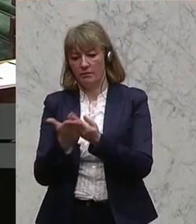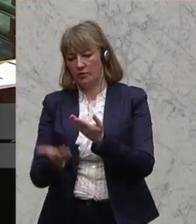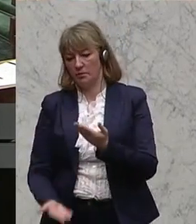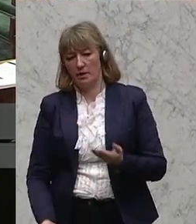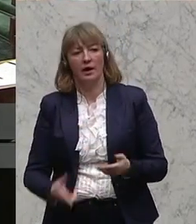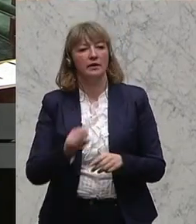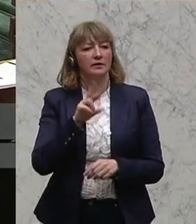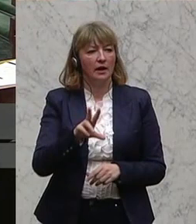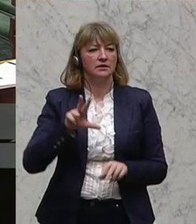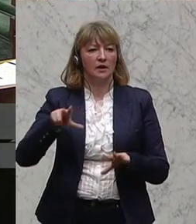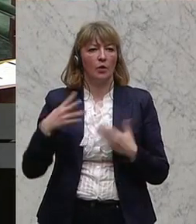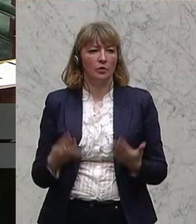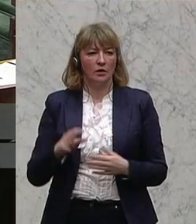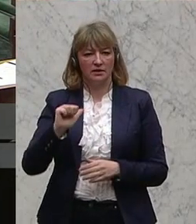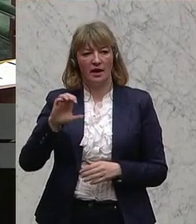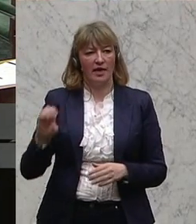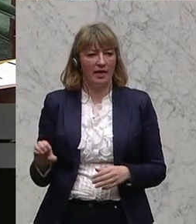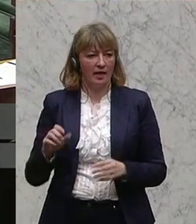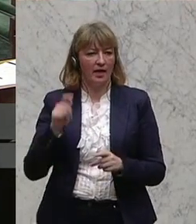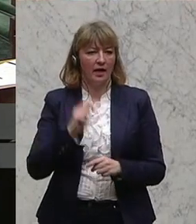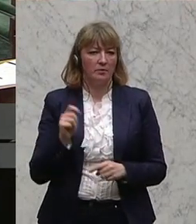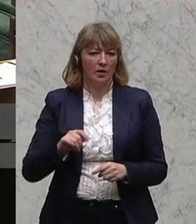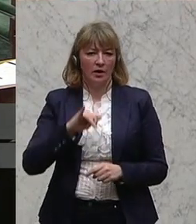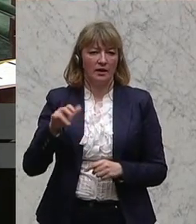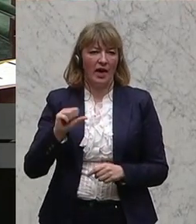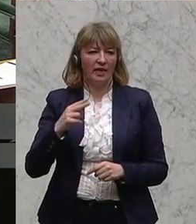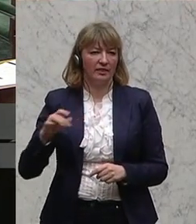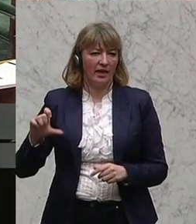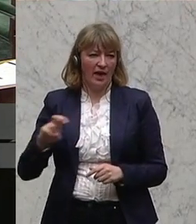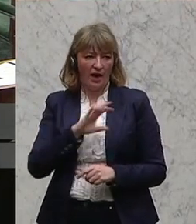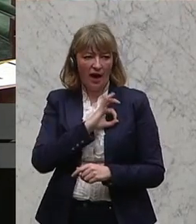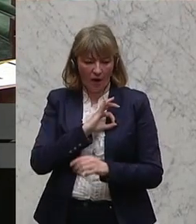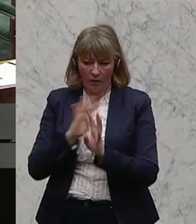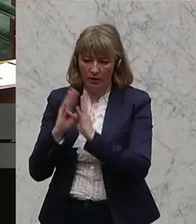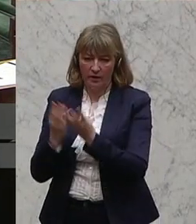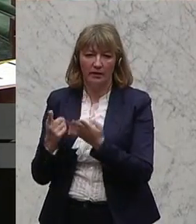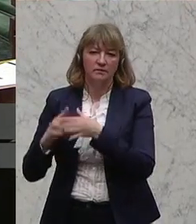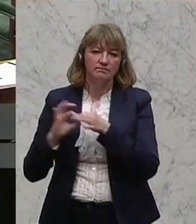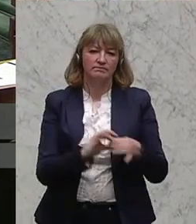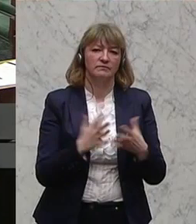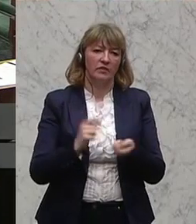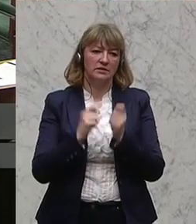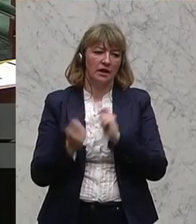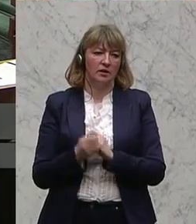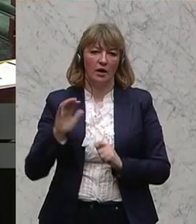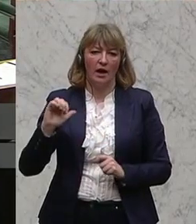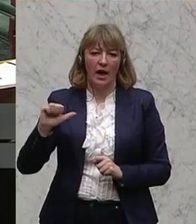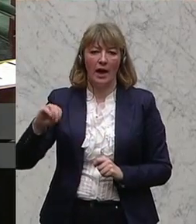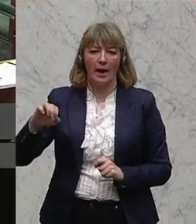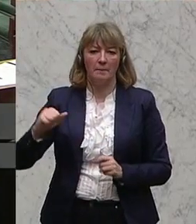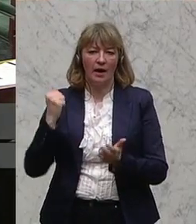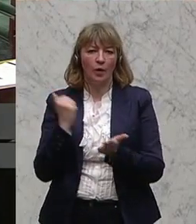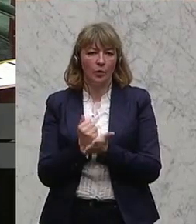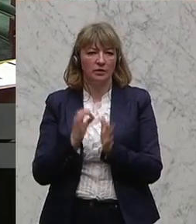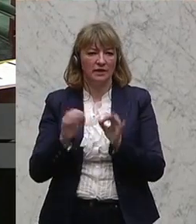Lebensmittel. Diese setzt sich für eine klarere Herkunftsbezeichnung ein. Eine Studie der Johannes Kepler Universität Linz habe ergeben, dass